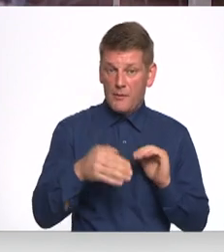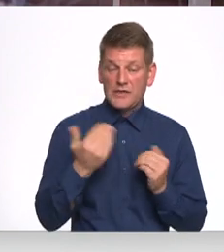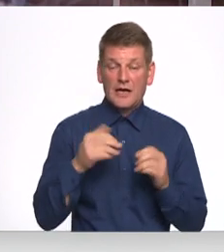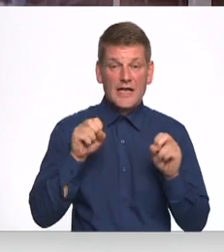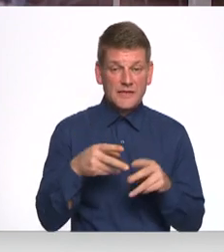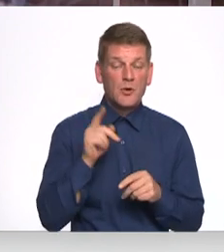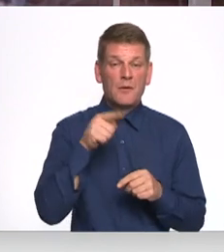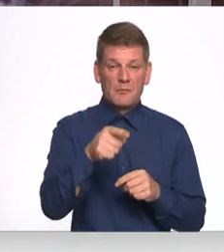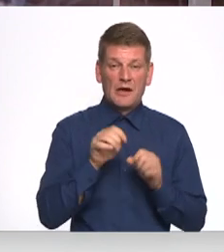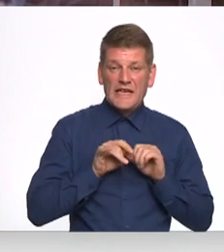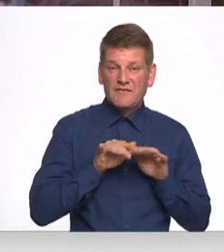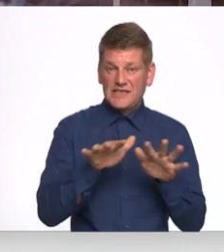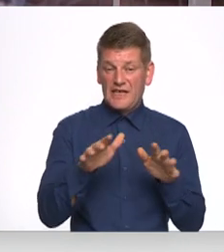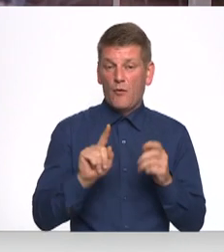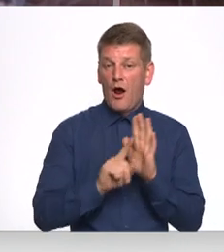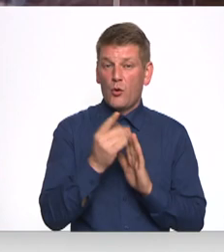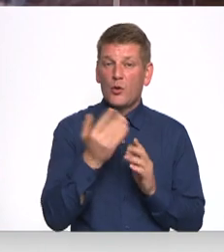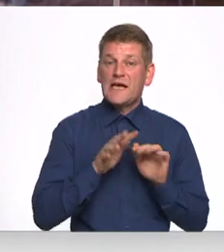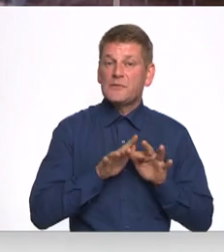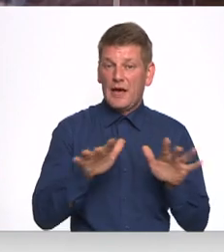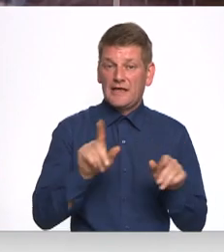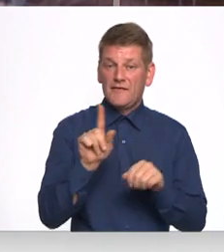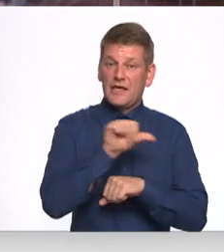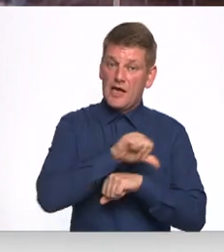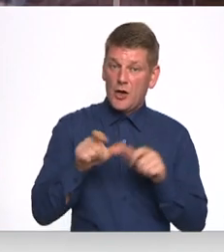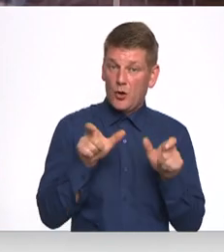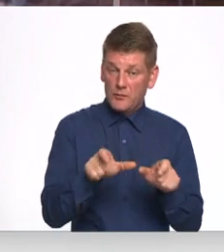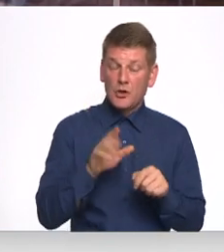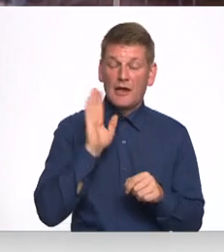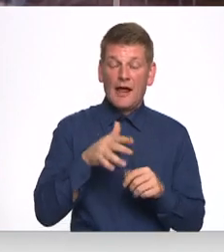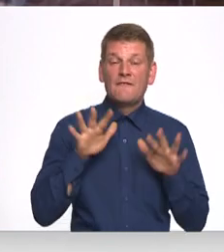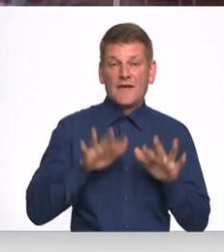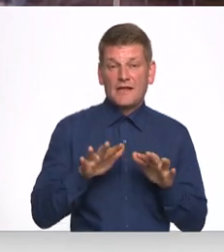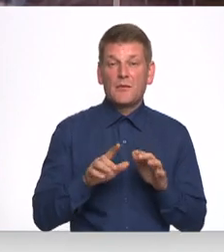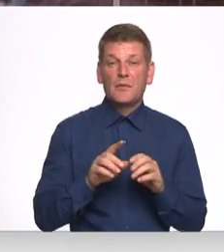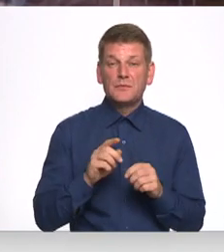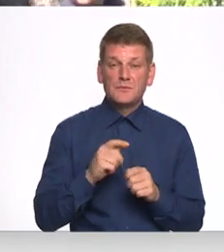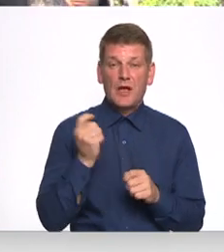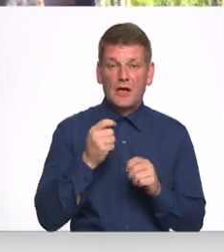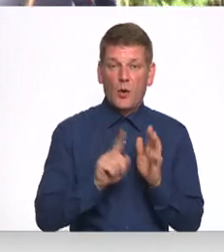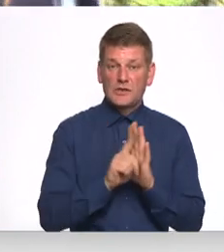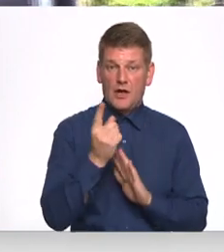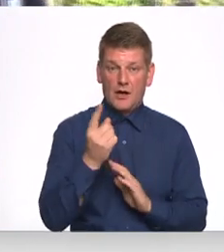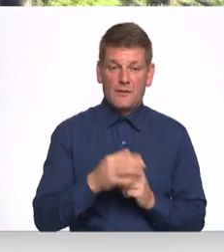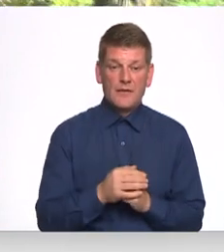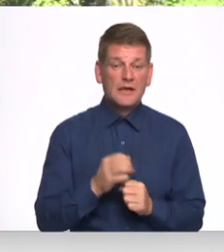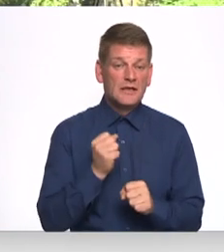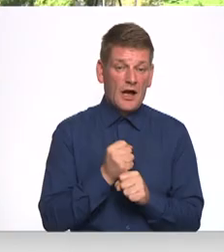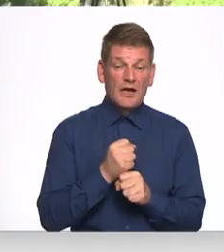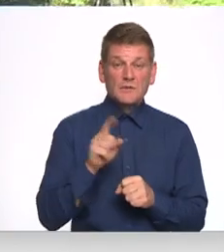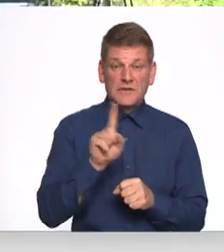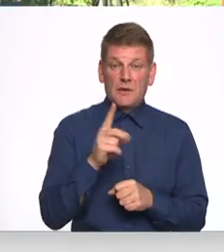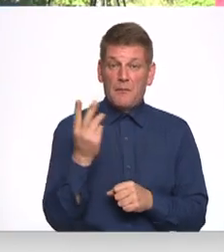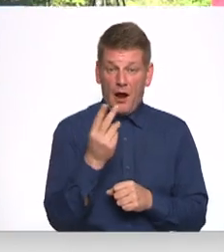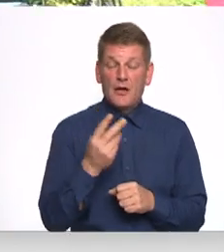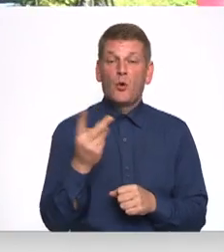atzinuši par invazīvu augu, kura izplatība jāierobežo, lai dotu vietu vietējām graudzālēm. Kad darbs ir pāros, tad uz pāri ir